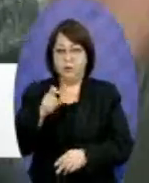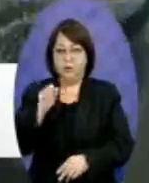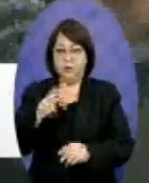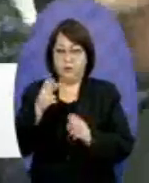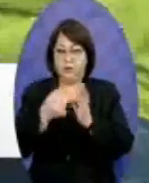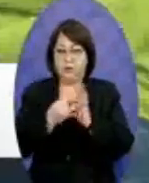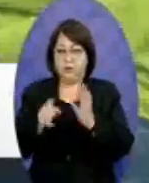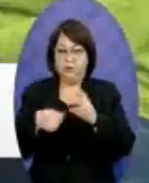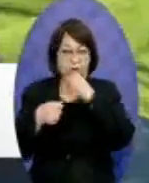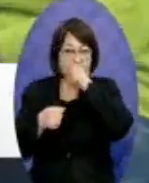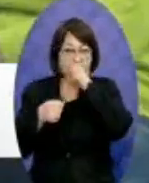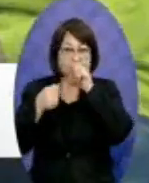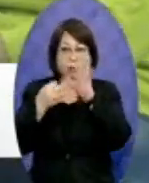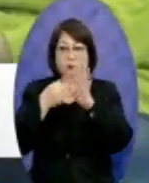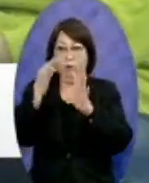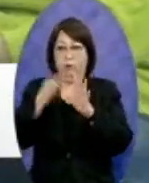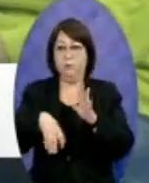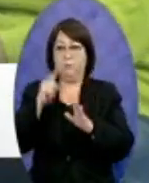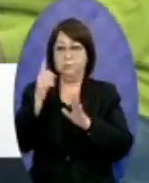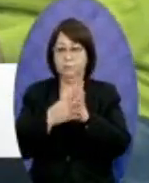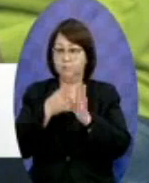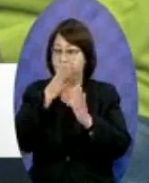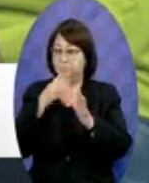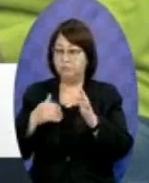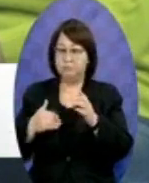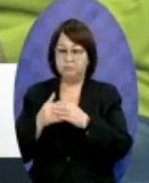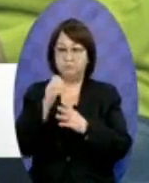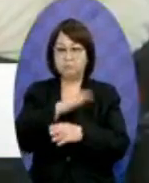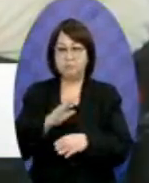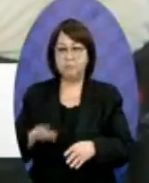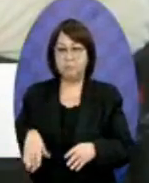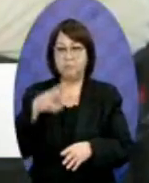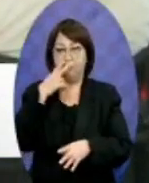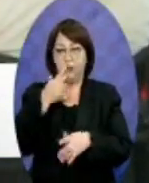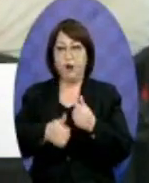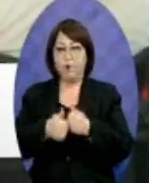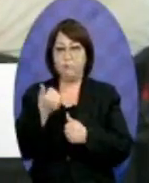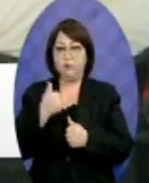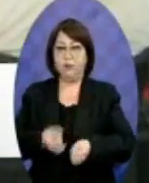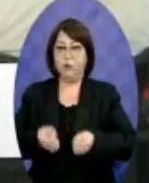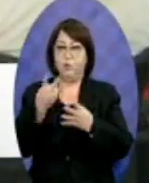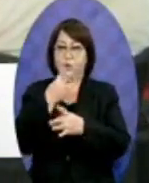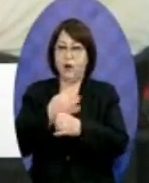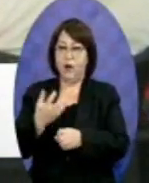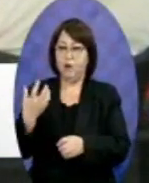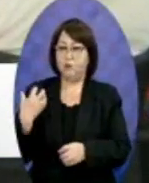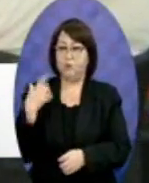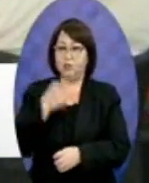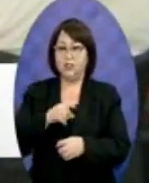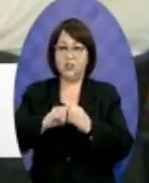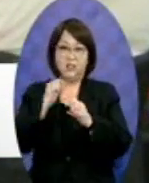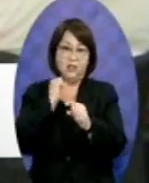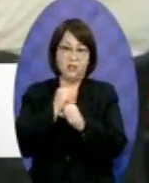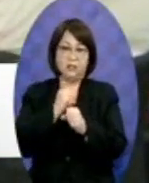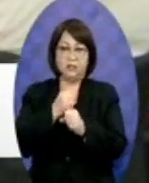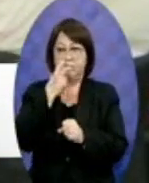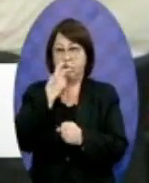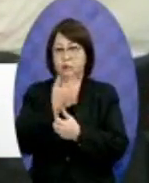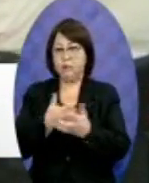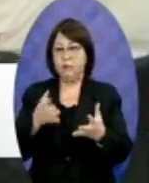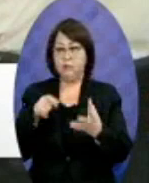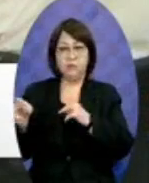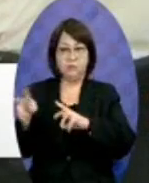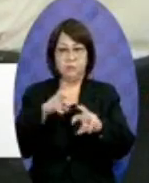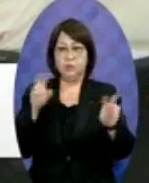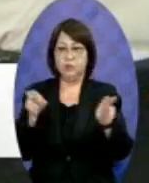37.8%-ийг 19 хүртэл насны хүүхдүүд эзэлдэг. Хүүхдийн эрх хэрэгжилтэнд зарим ахиц гарч байгаа эдийн ч өрөг хүлээгчдийн хувьд хийх ажил их байгаа нь энэ удаагийн судалгааны